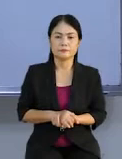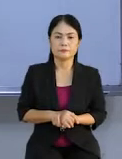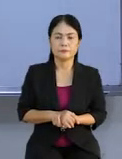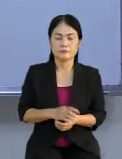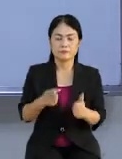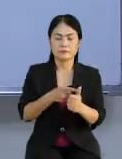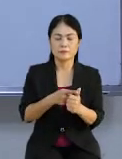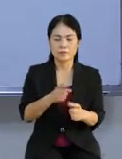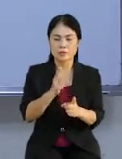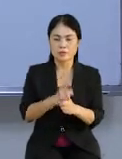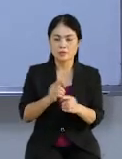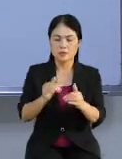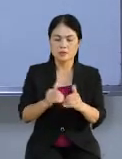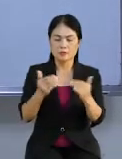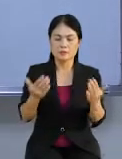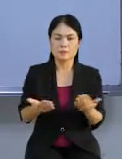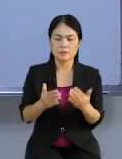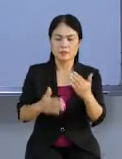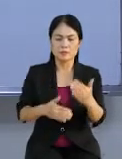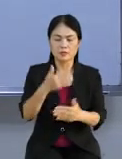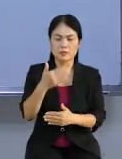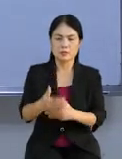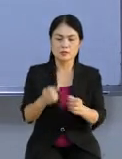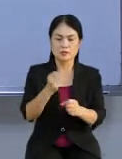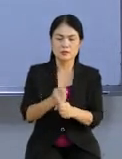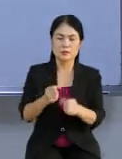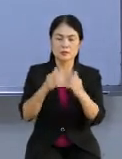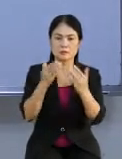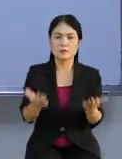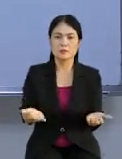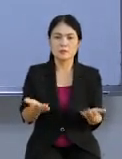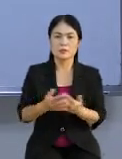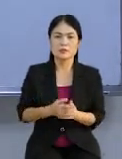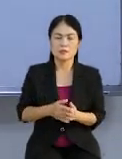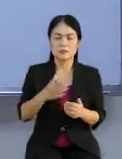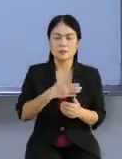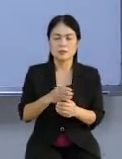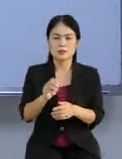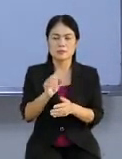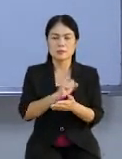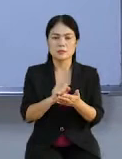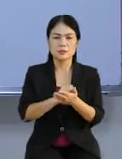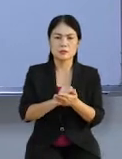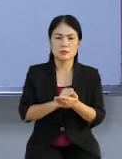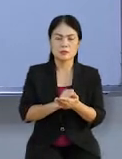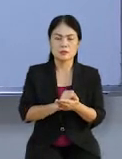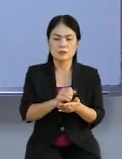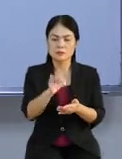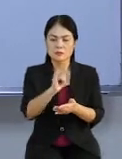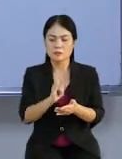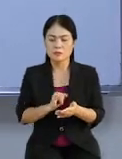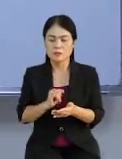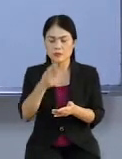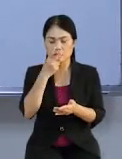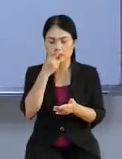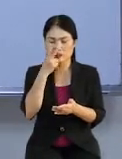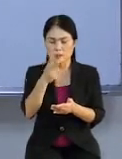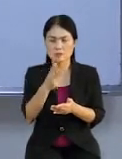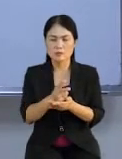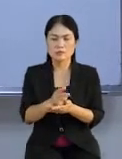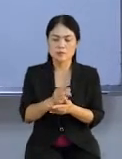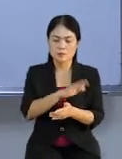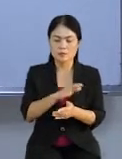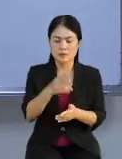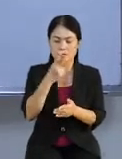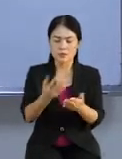đồng bố nhưng ta thua được mà đấy bằng toát thua được mà đấy chân lục rưu xong lục hàng nét hay lục rưu nâng cua ôn ọc nếp bằng mơ đòn tiệt nó